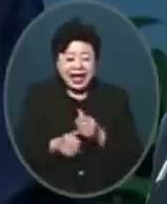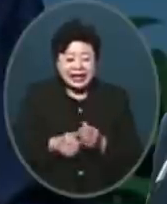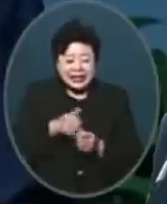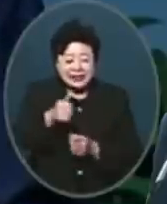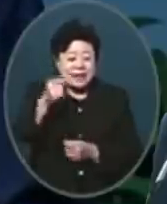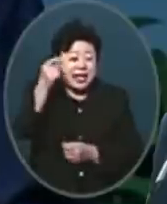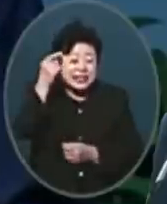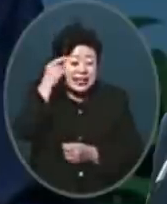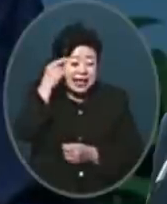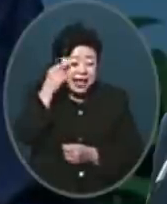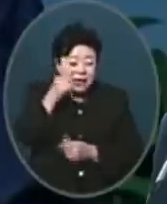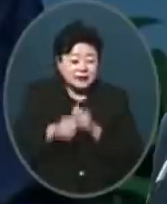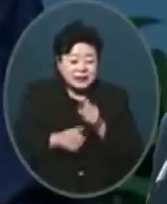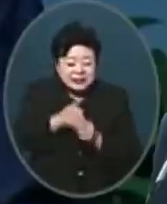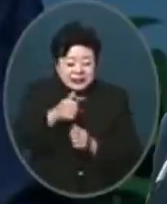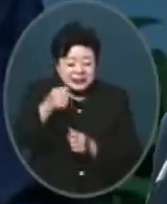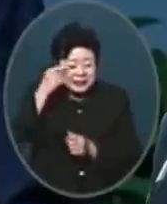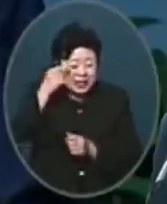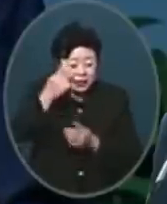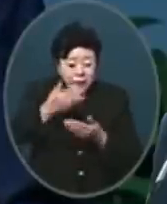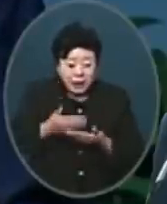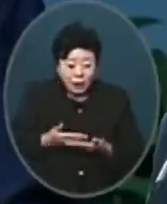하나님의 생각을 여러분 생각으로 받아들이고